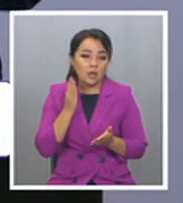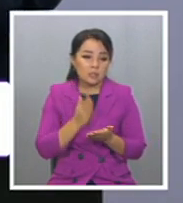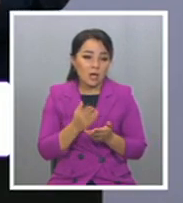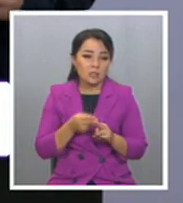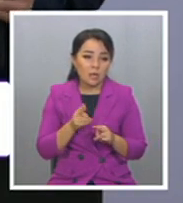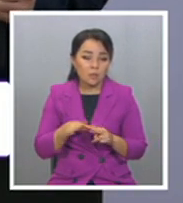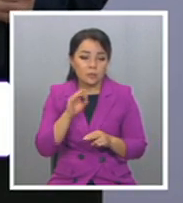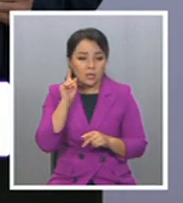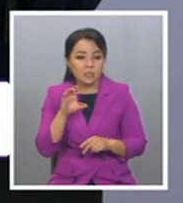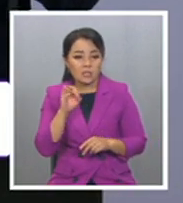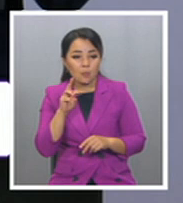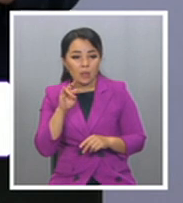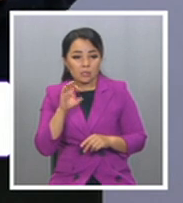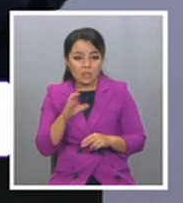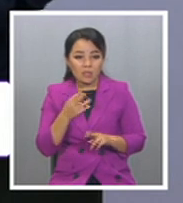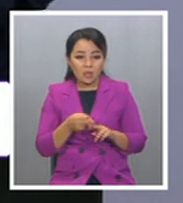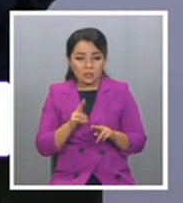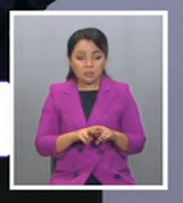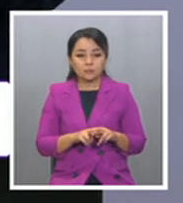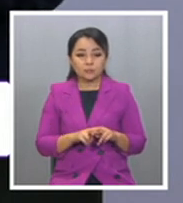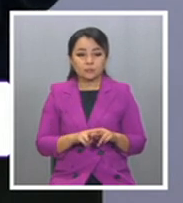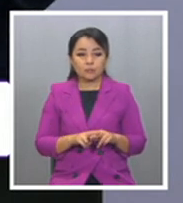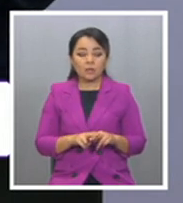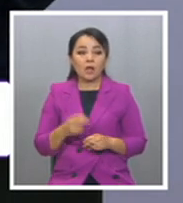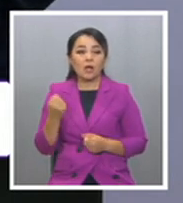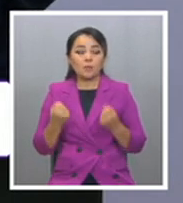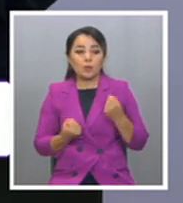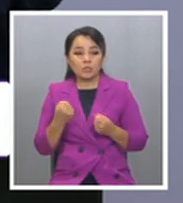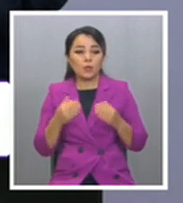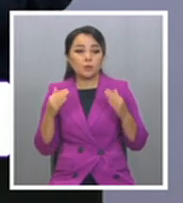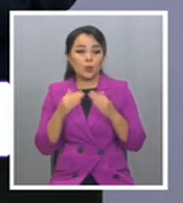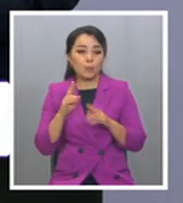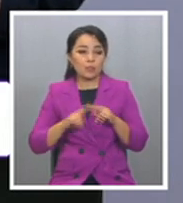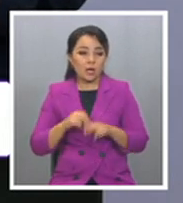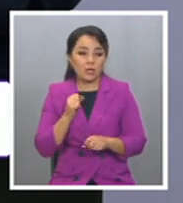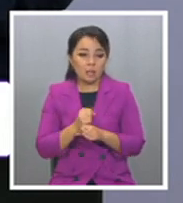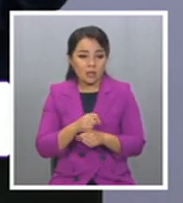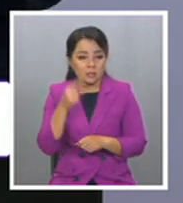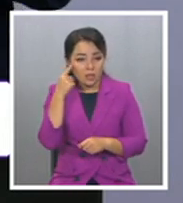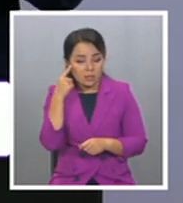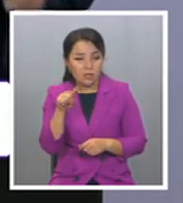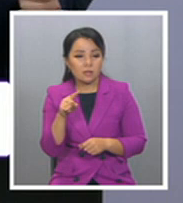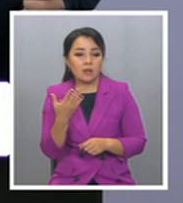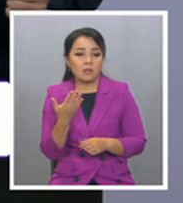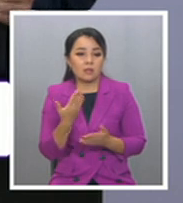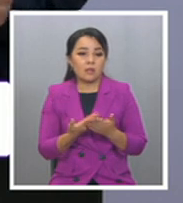белгілі Siemens-тің жаңағы машина домені шығарылуы, сонымен